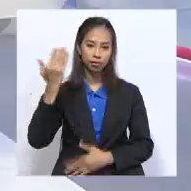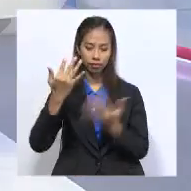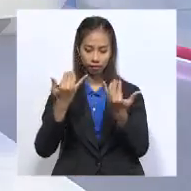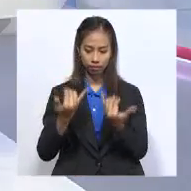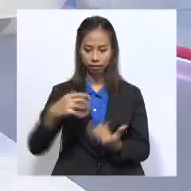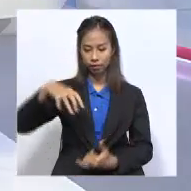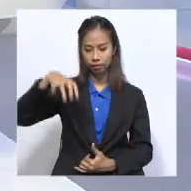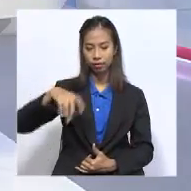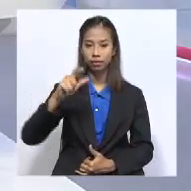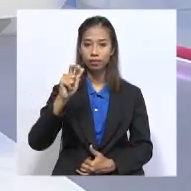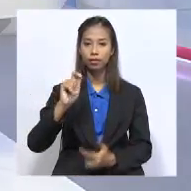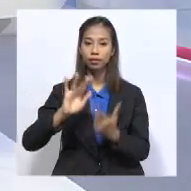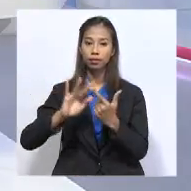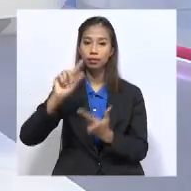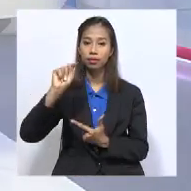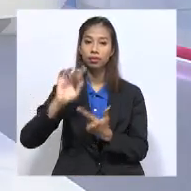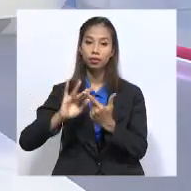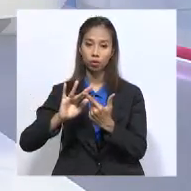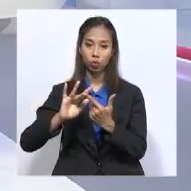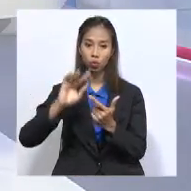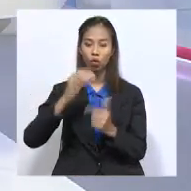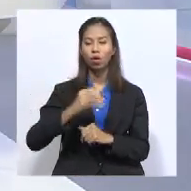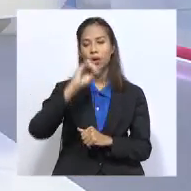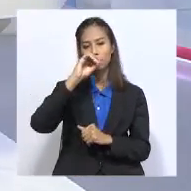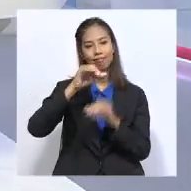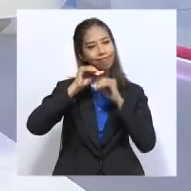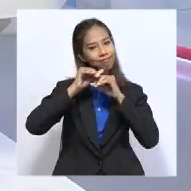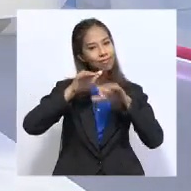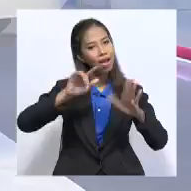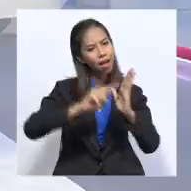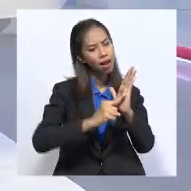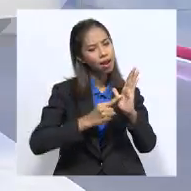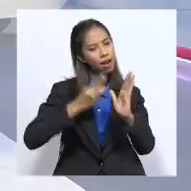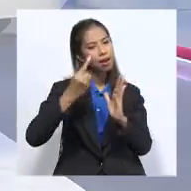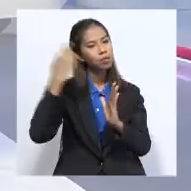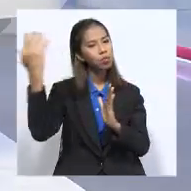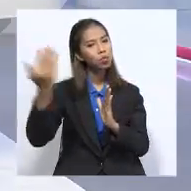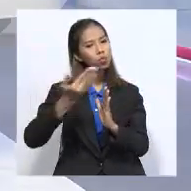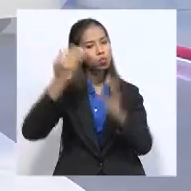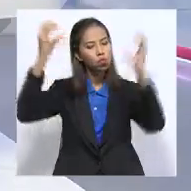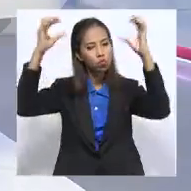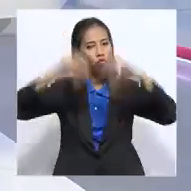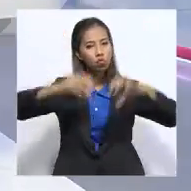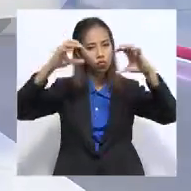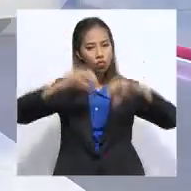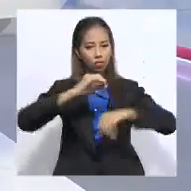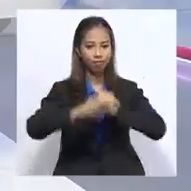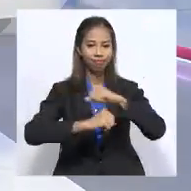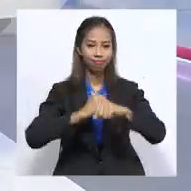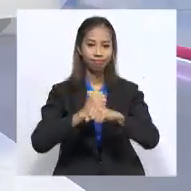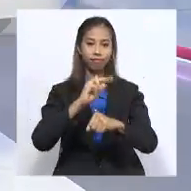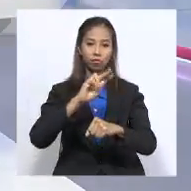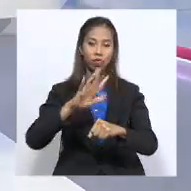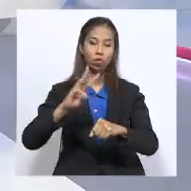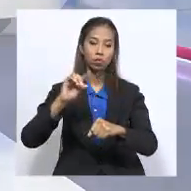ค่ะกรมอุตุนิยมวิทยาได้ประกาศว่าประเทศไทยนั้นเริ่มต้นเข้าสู่ฤดูฝนปี2561อย่างเป็นทางการแล้วนะคะก็คาดการณ์ว่าฝ